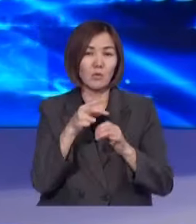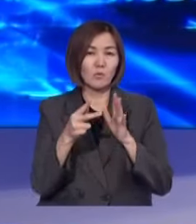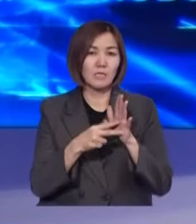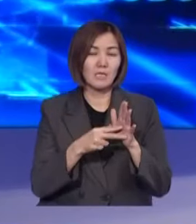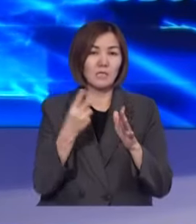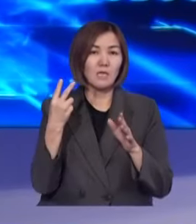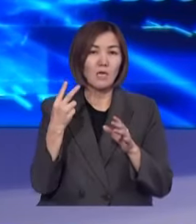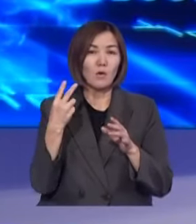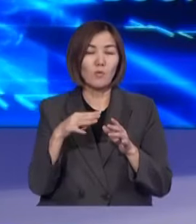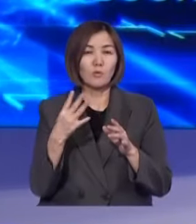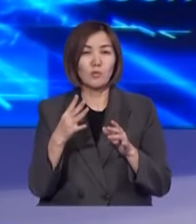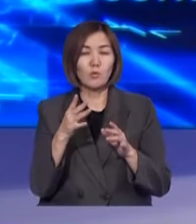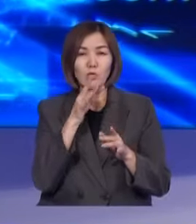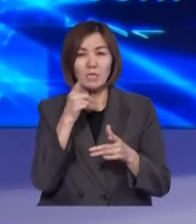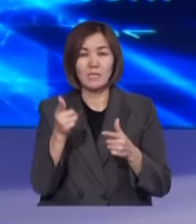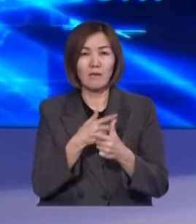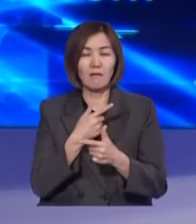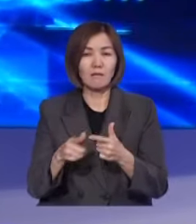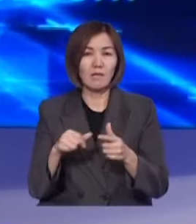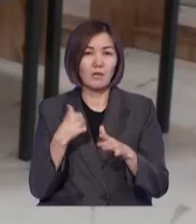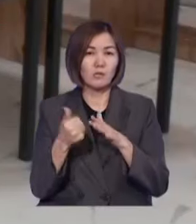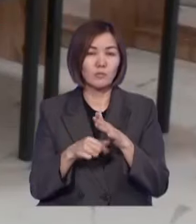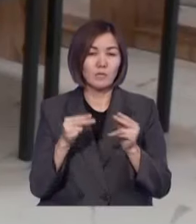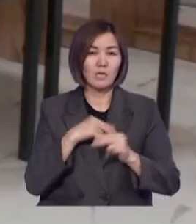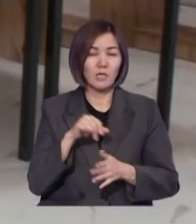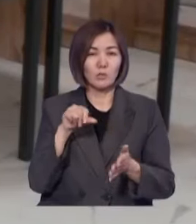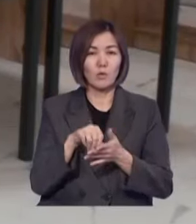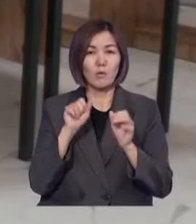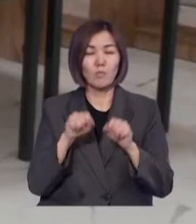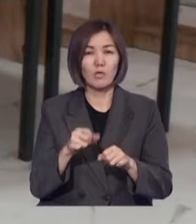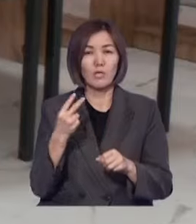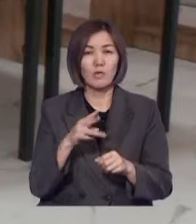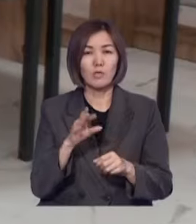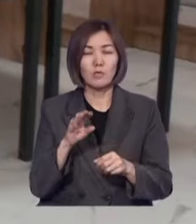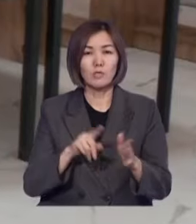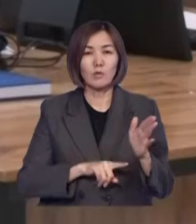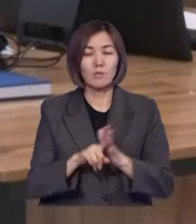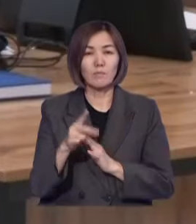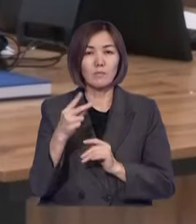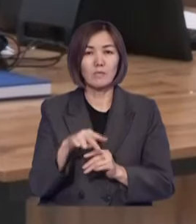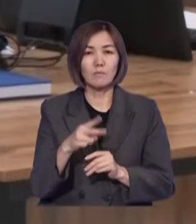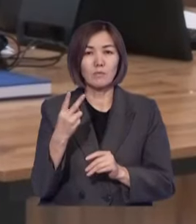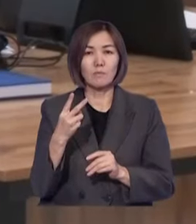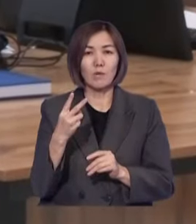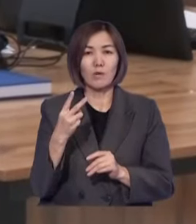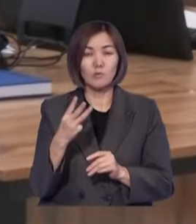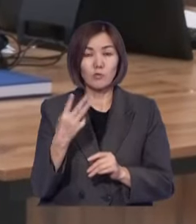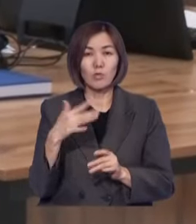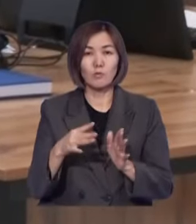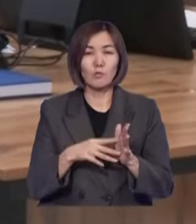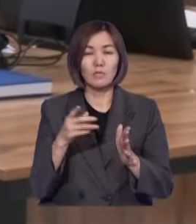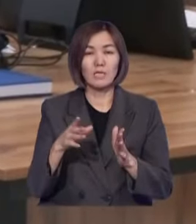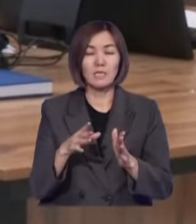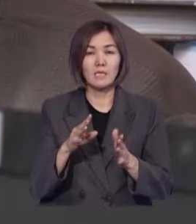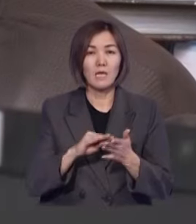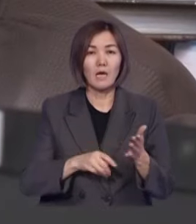жас аралығындағы жұмысы жастар қатысады. Өтініштер 24 сәуір сағат 23:59-ға дейін қабылданады. Әр өңір бойынша